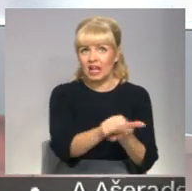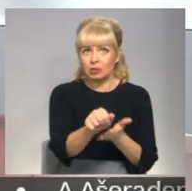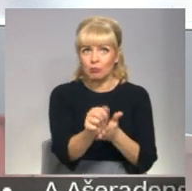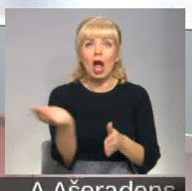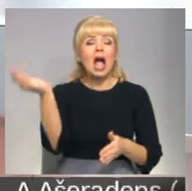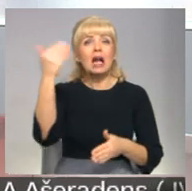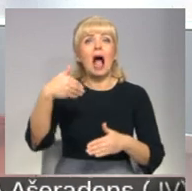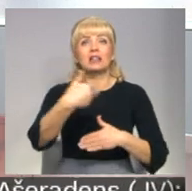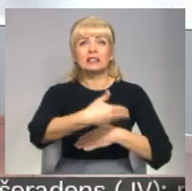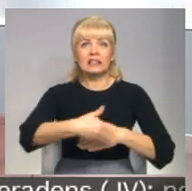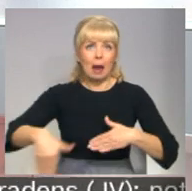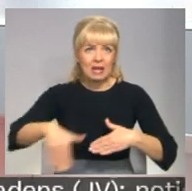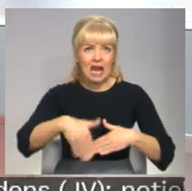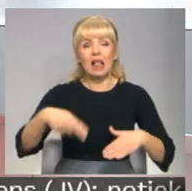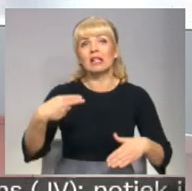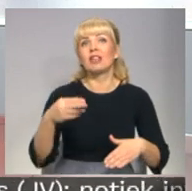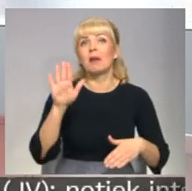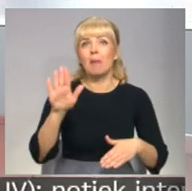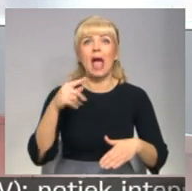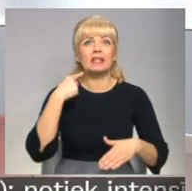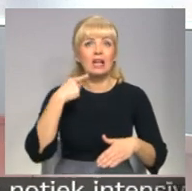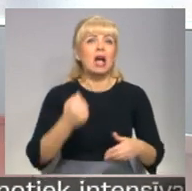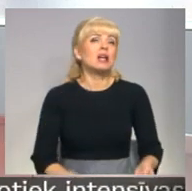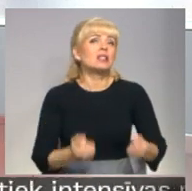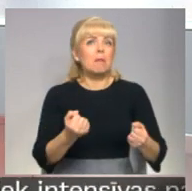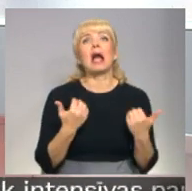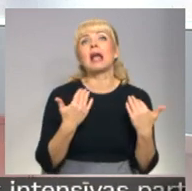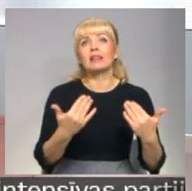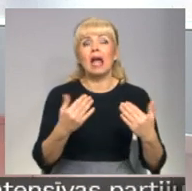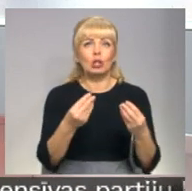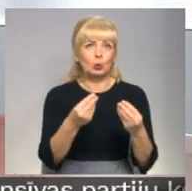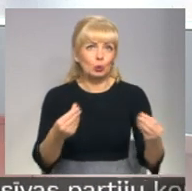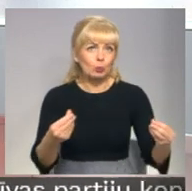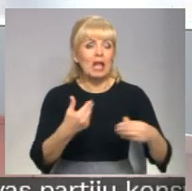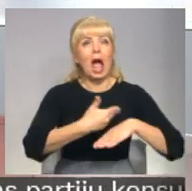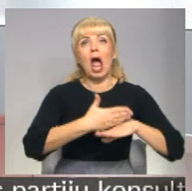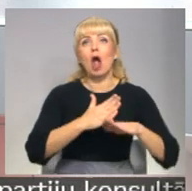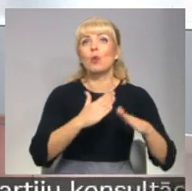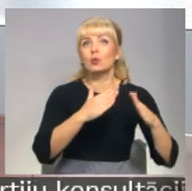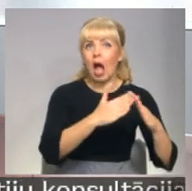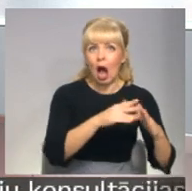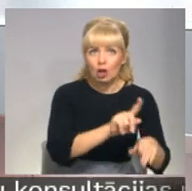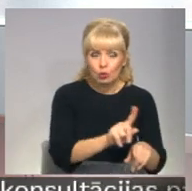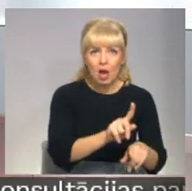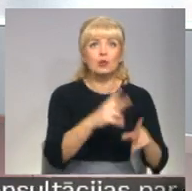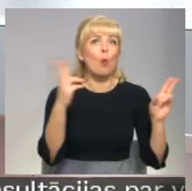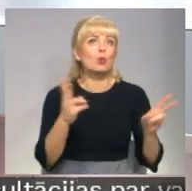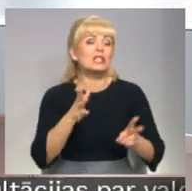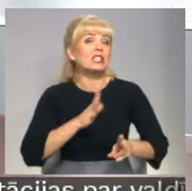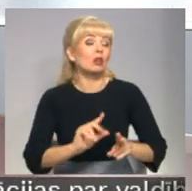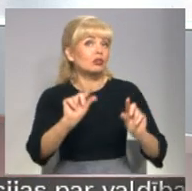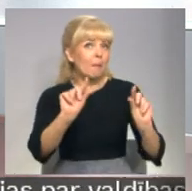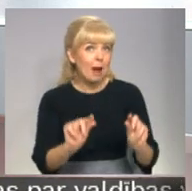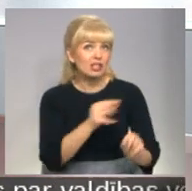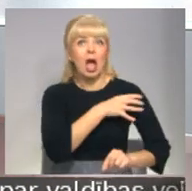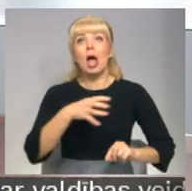ielā 2B Rīgā, jo smagā tehnika drupina to ēkas daļu, kas ugunsgrēkā cietusi vismazāk. Pašvaldība gan mierina, ka viss